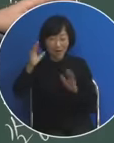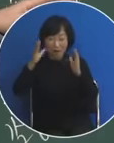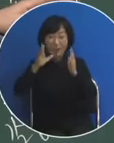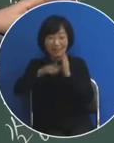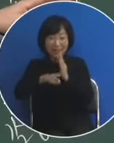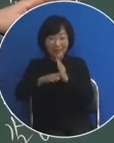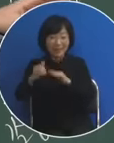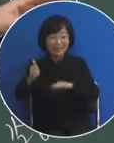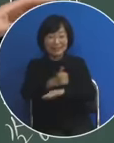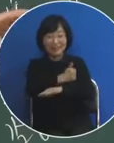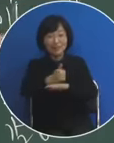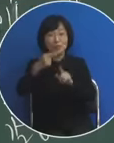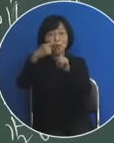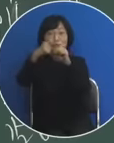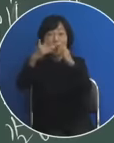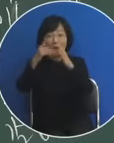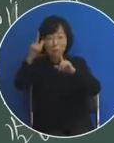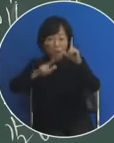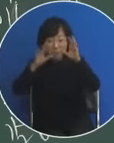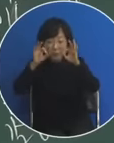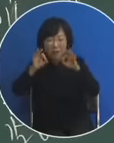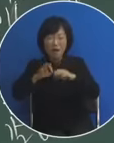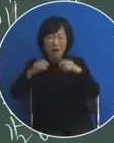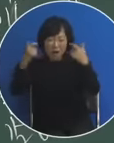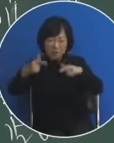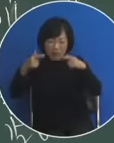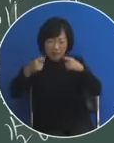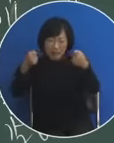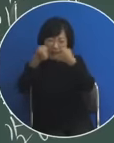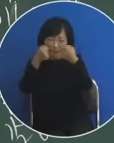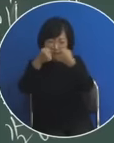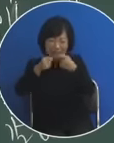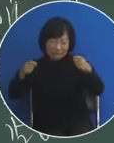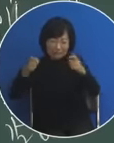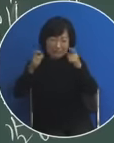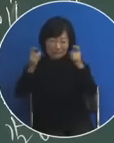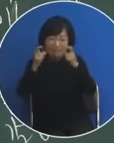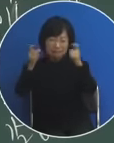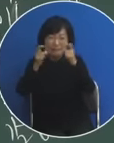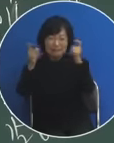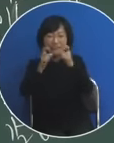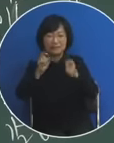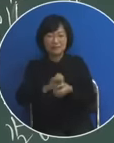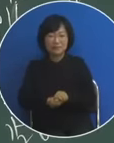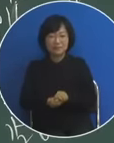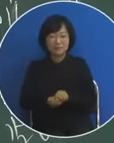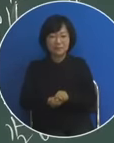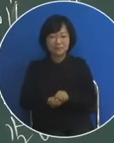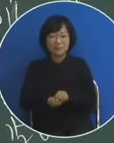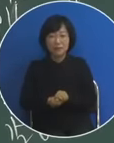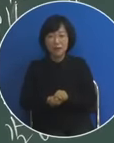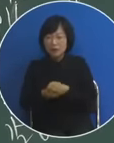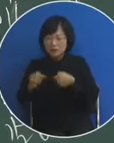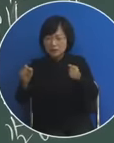Then people who know me know very well that my home church, the church that was fighting tooth and nail. 그 사람들 주역들이 어떻게